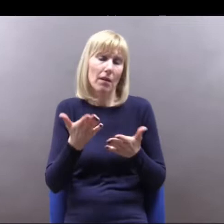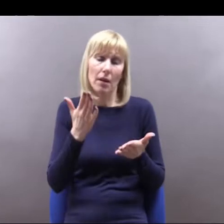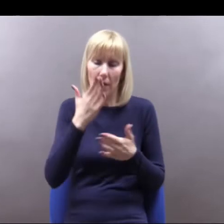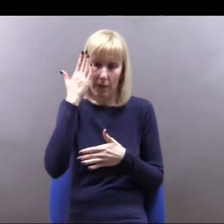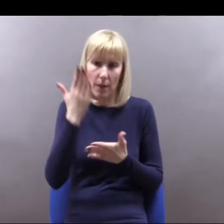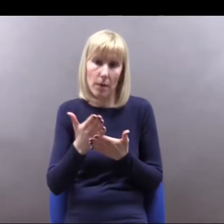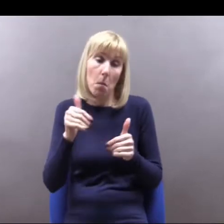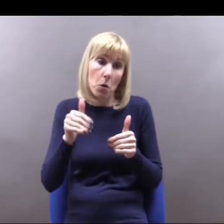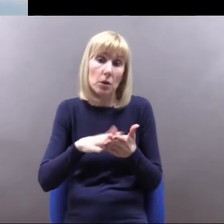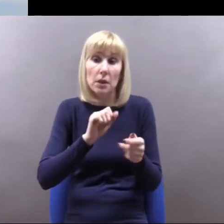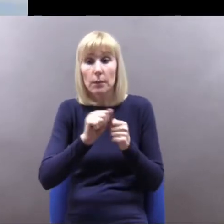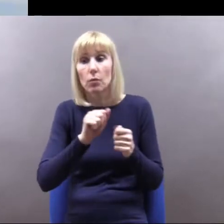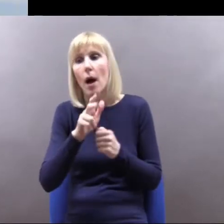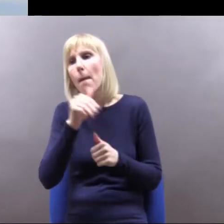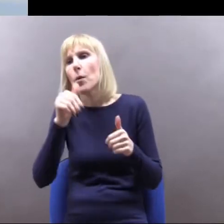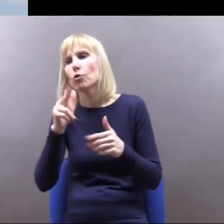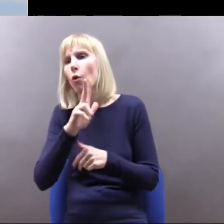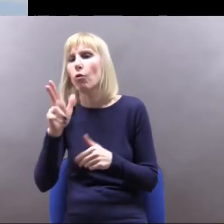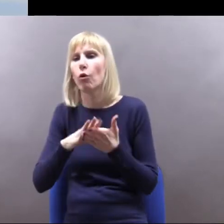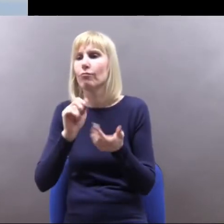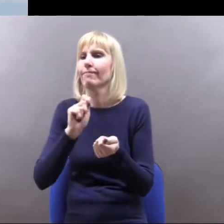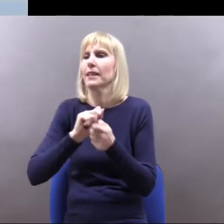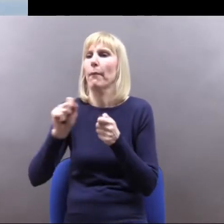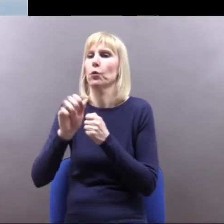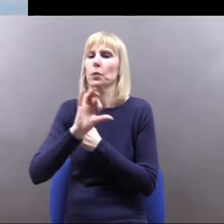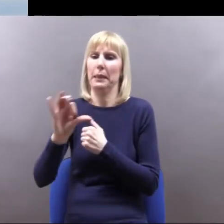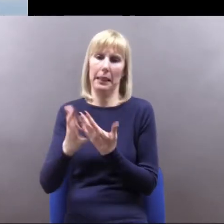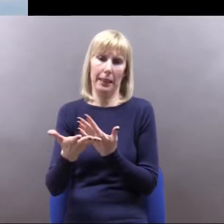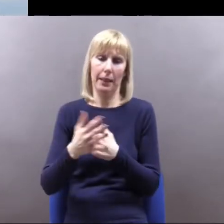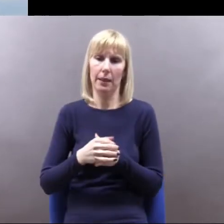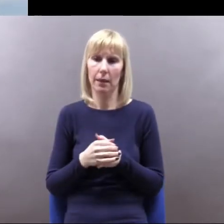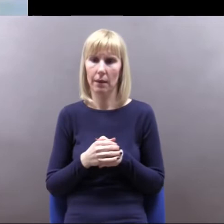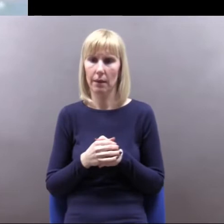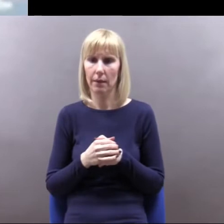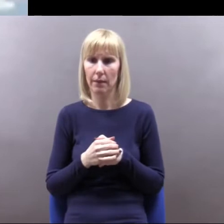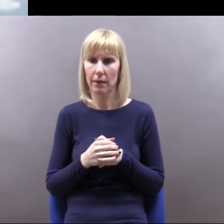imprezę w windzie, ją zepsuł. No to myślę, że tyle.